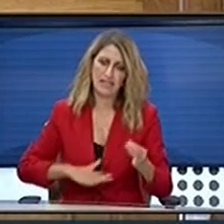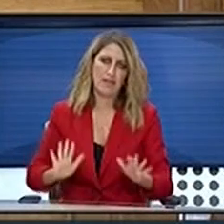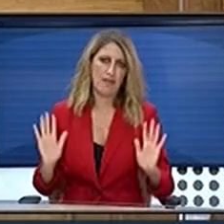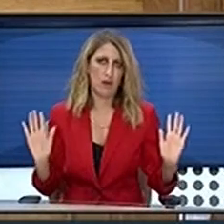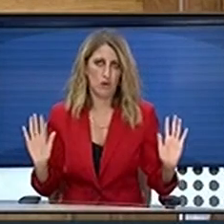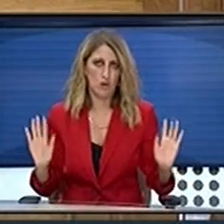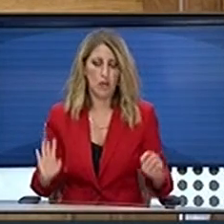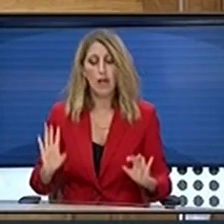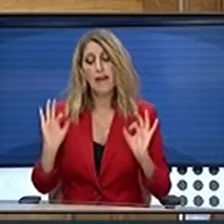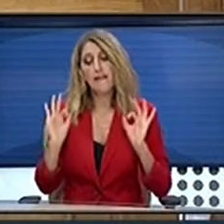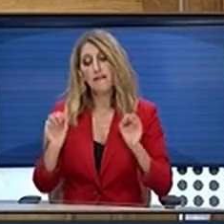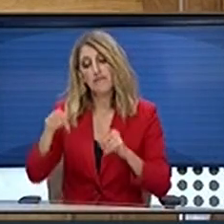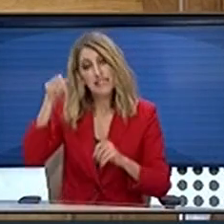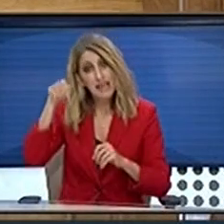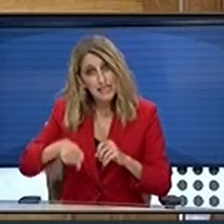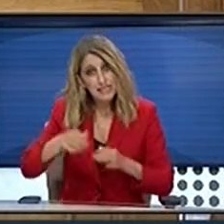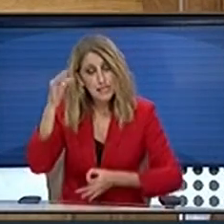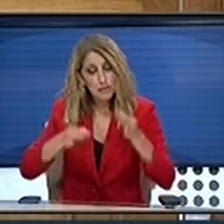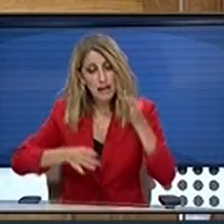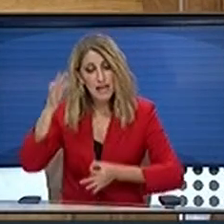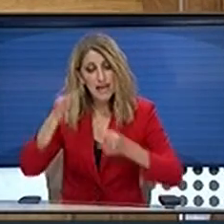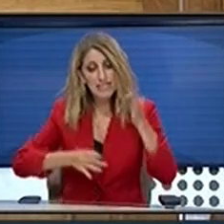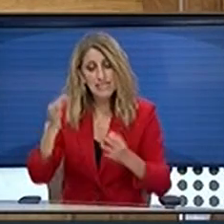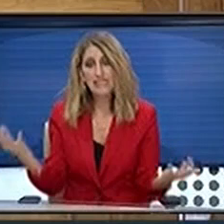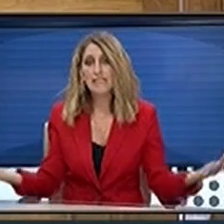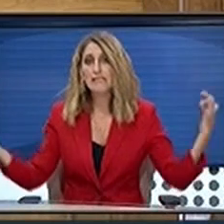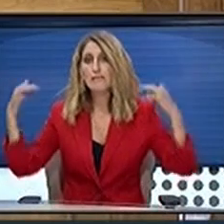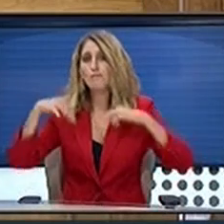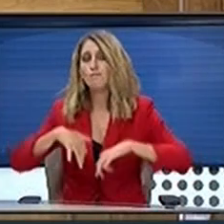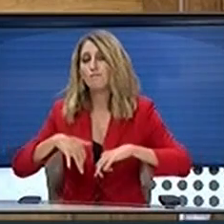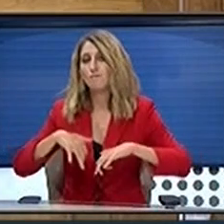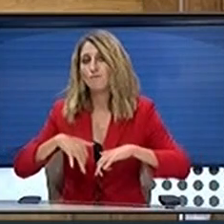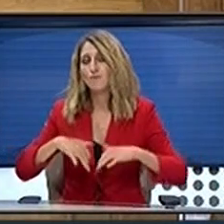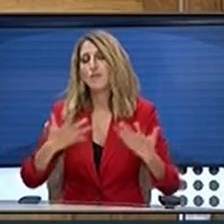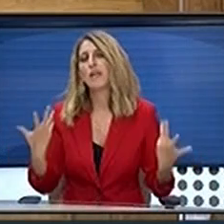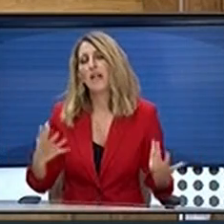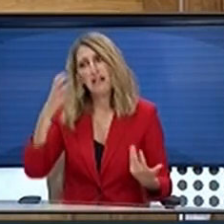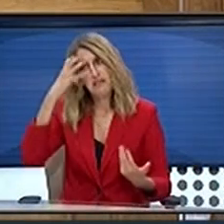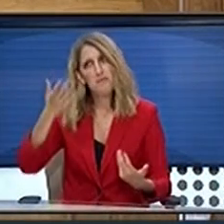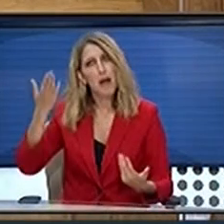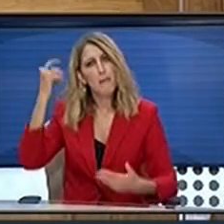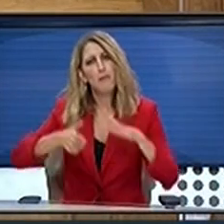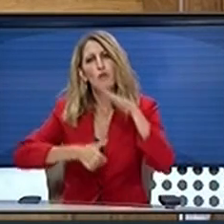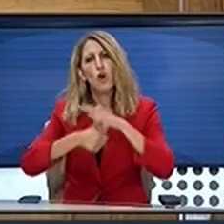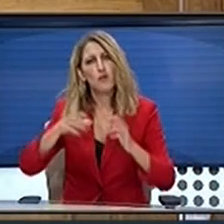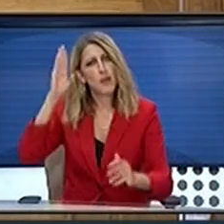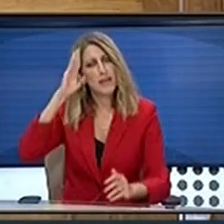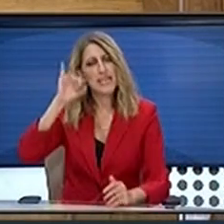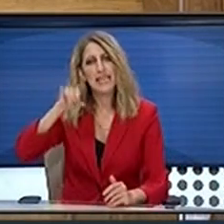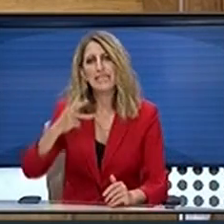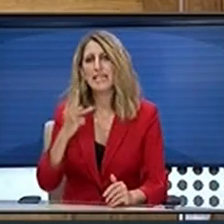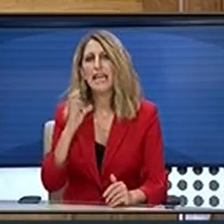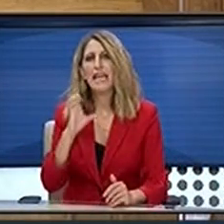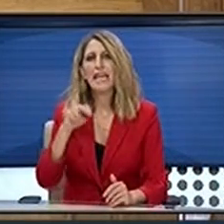μπορούσα να επικαλεστώ τα λόγια του Τζον Κένεντι: ένα λάθος γίνεται σφάλμα